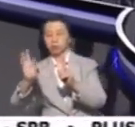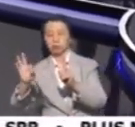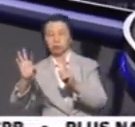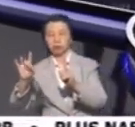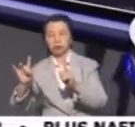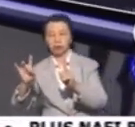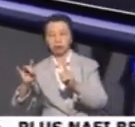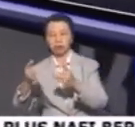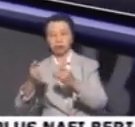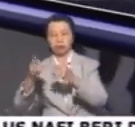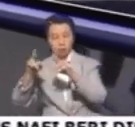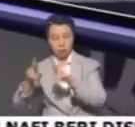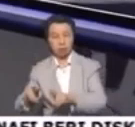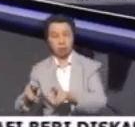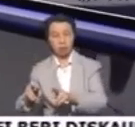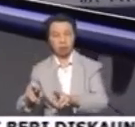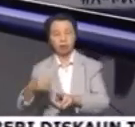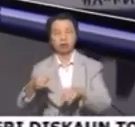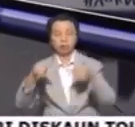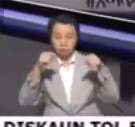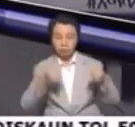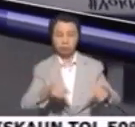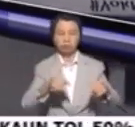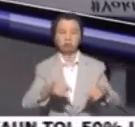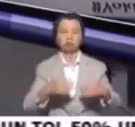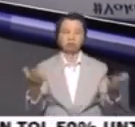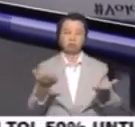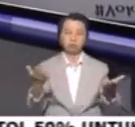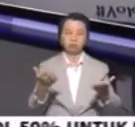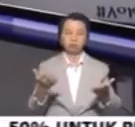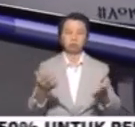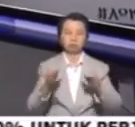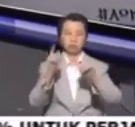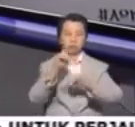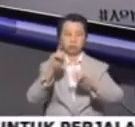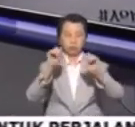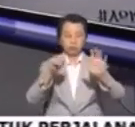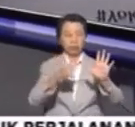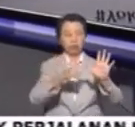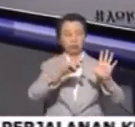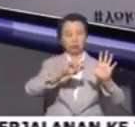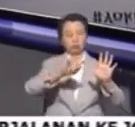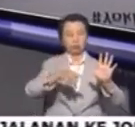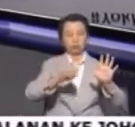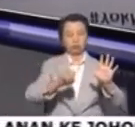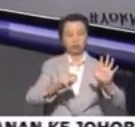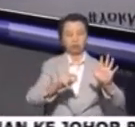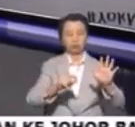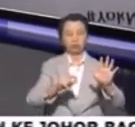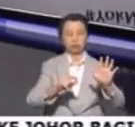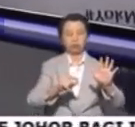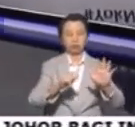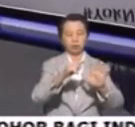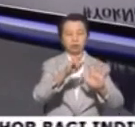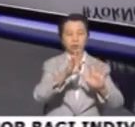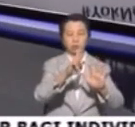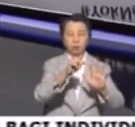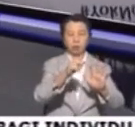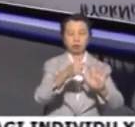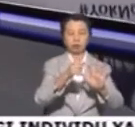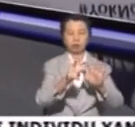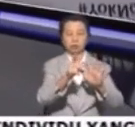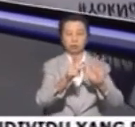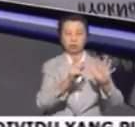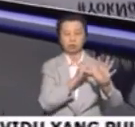103,598 jumlah pengundinya. Jadi inilah dia di antara Mahaya Ahad, pejuang Baharudin Muhammad Taib, BN iaitu merupakan